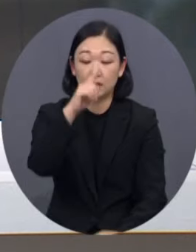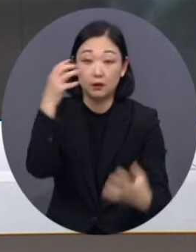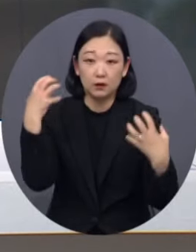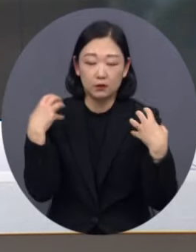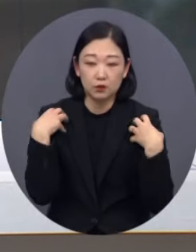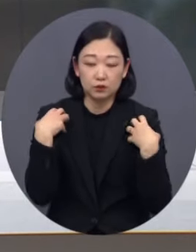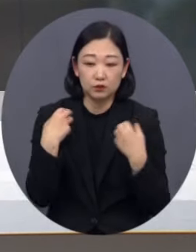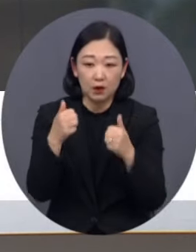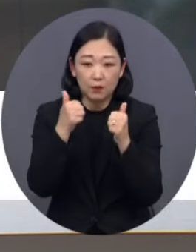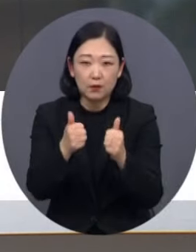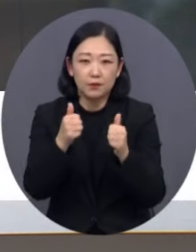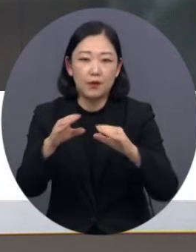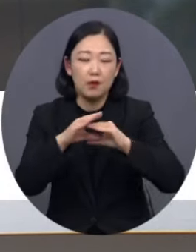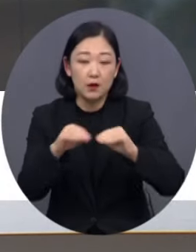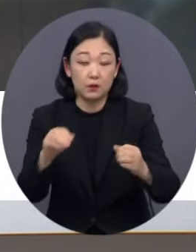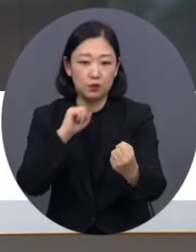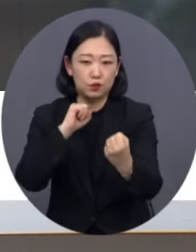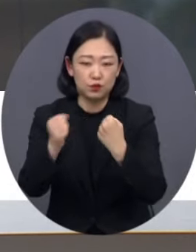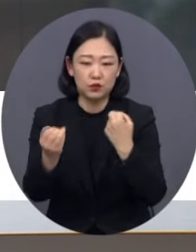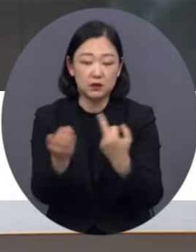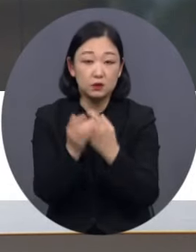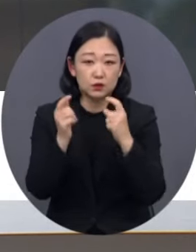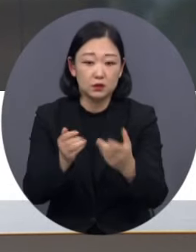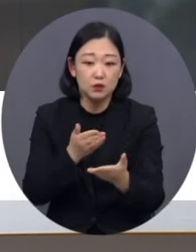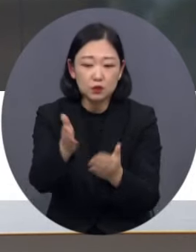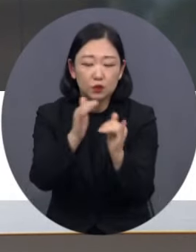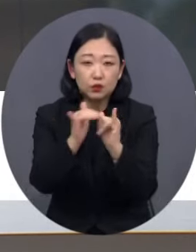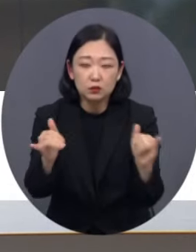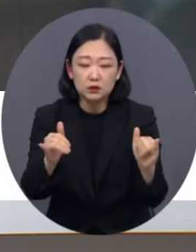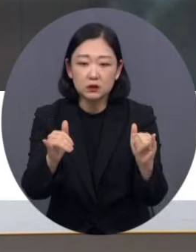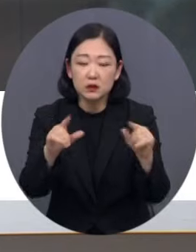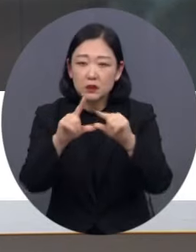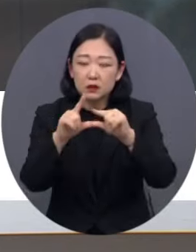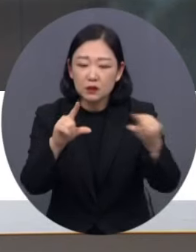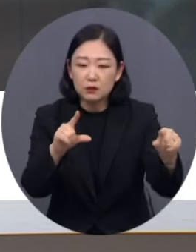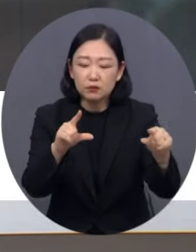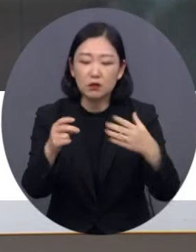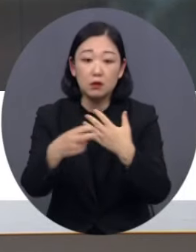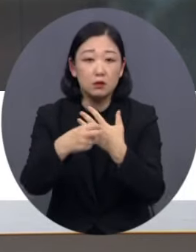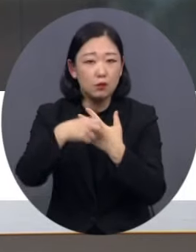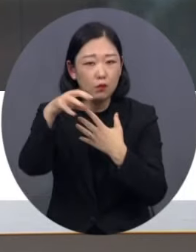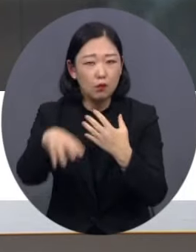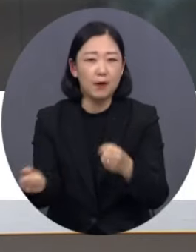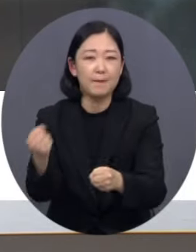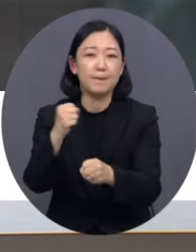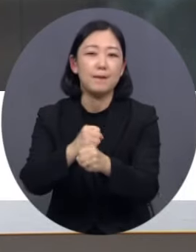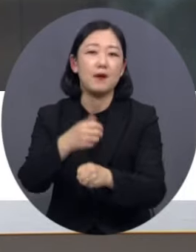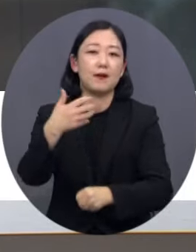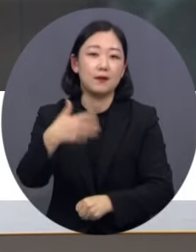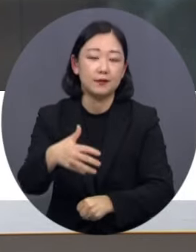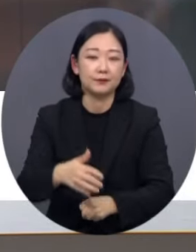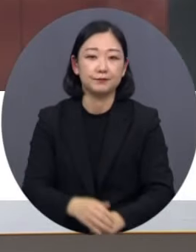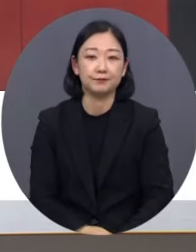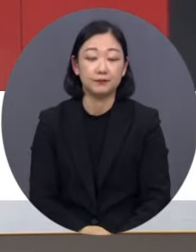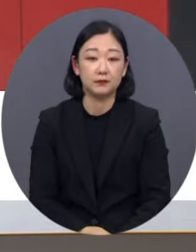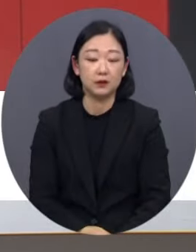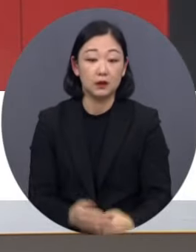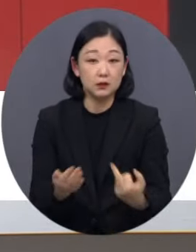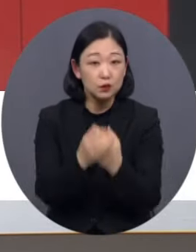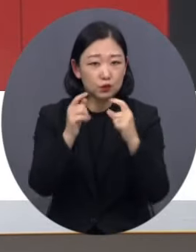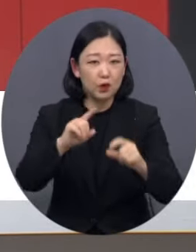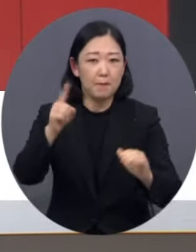정부의 법적 대응 방침에도 제주 지역 전공의 대부분이 의료 현장에 돌아오지 않았습니다. 제주에서도 100여